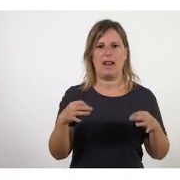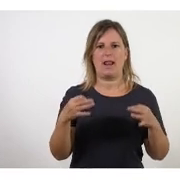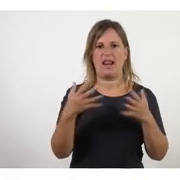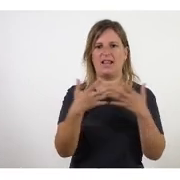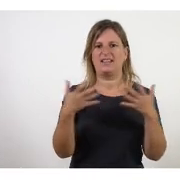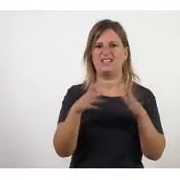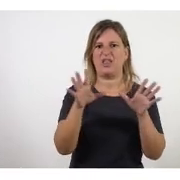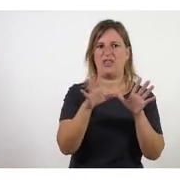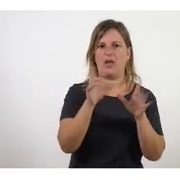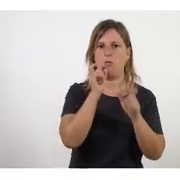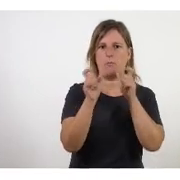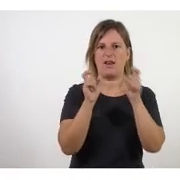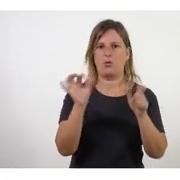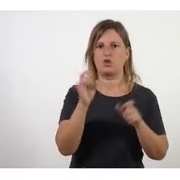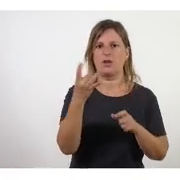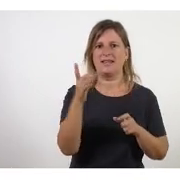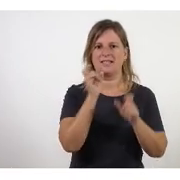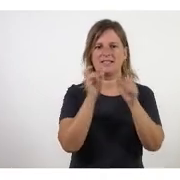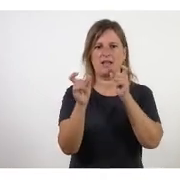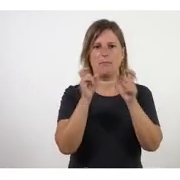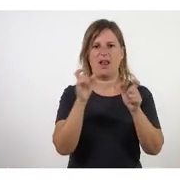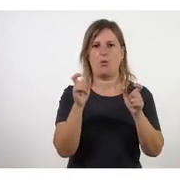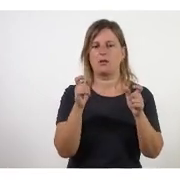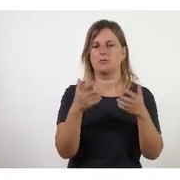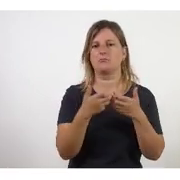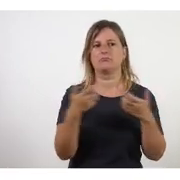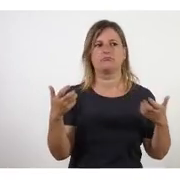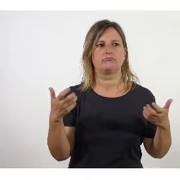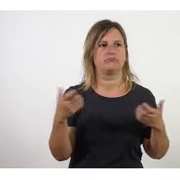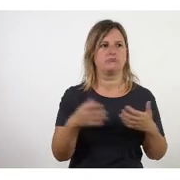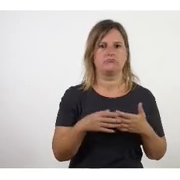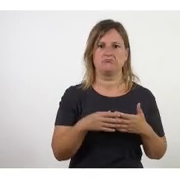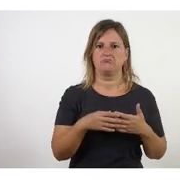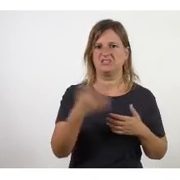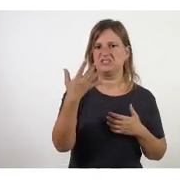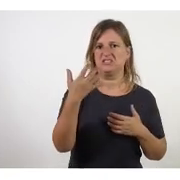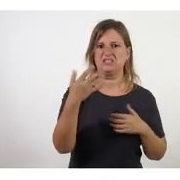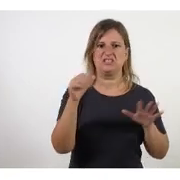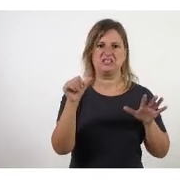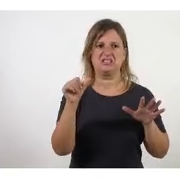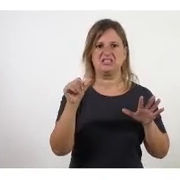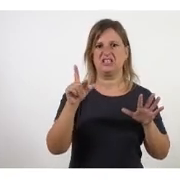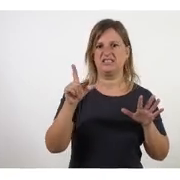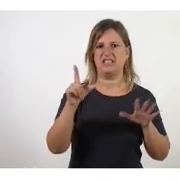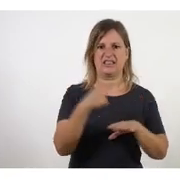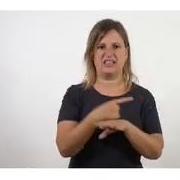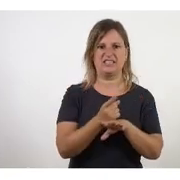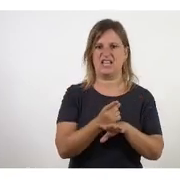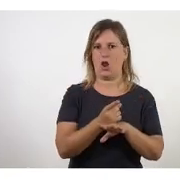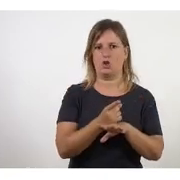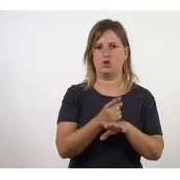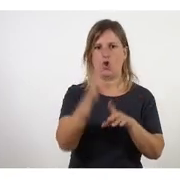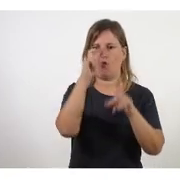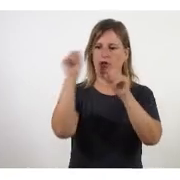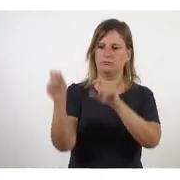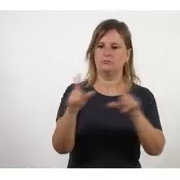10 paraules, 15 paraules, o potser una mica menys, trigaràs 5, 6, 7 segons. Entre que entra la foto i fiques